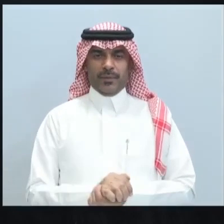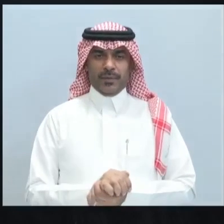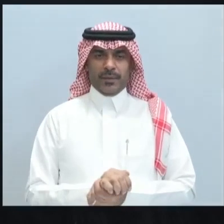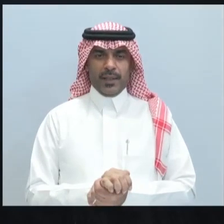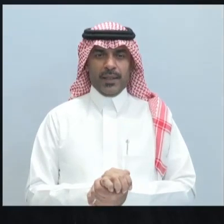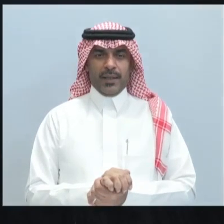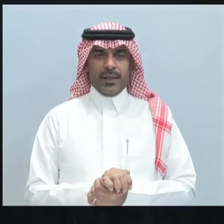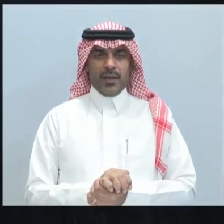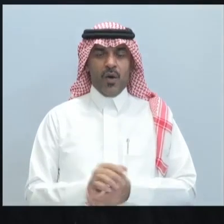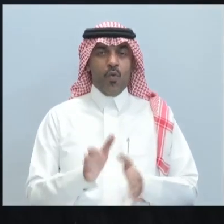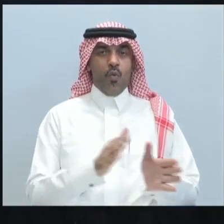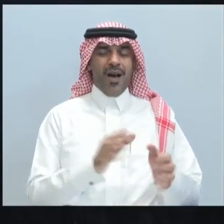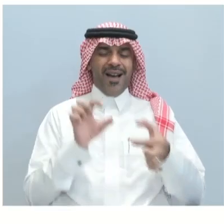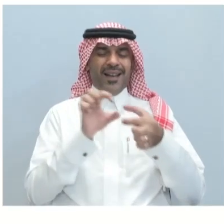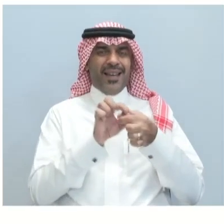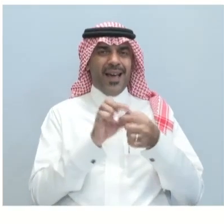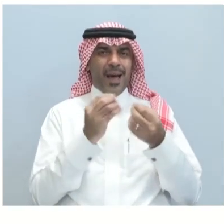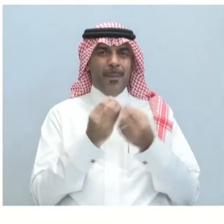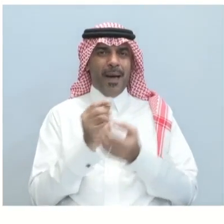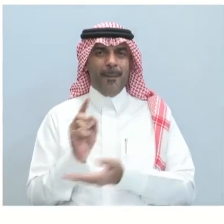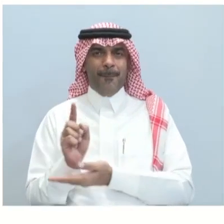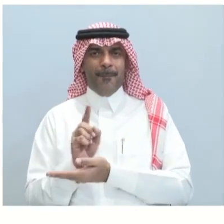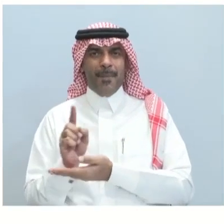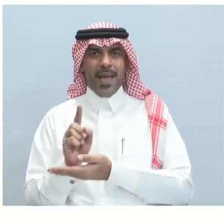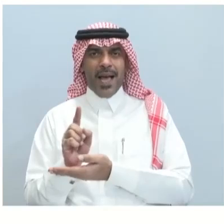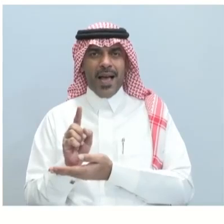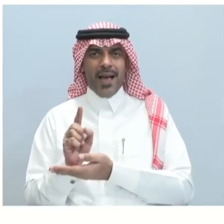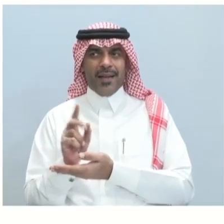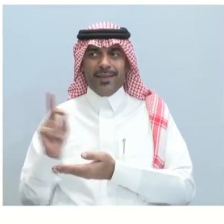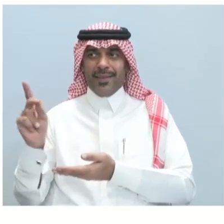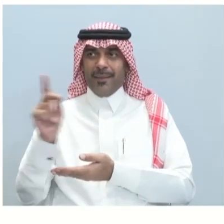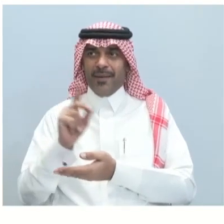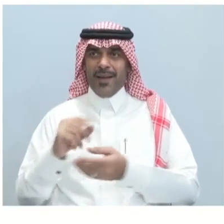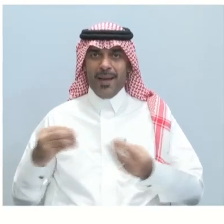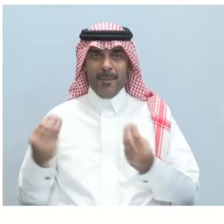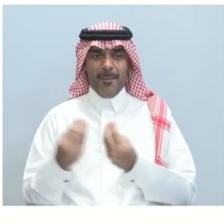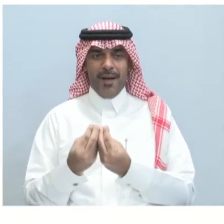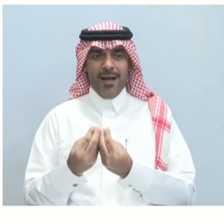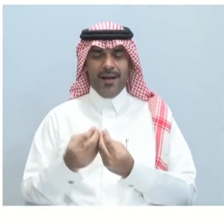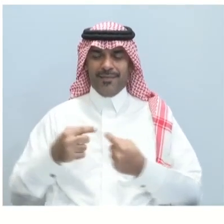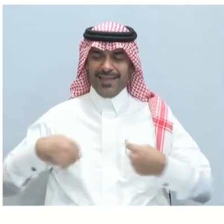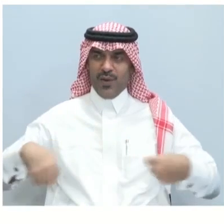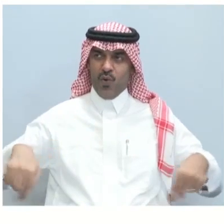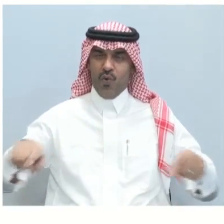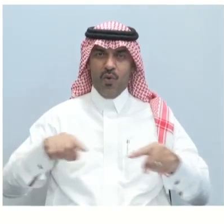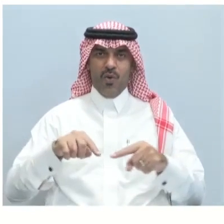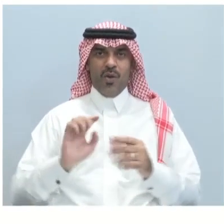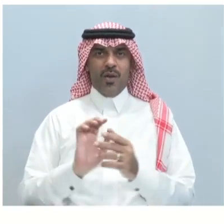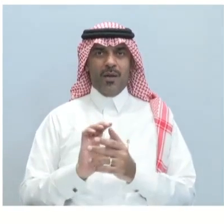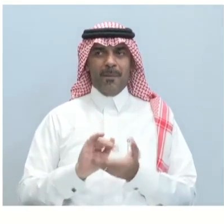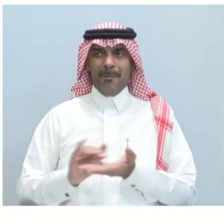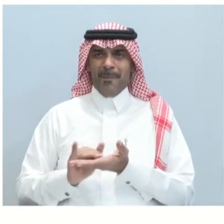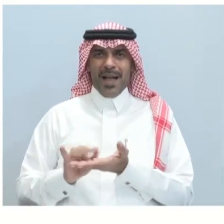ايضا وعلاقته بالبيئه الطبيعيه المحيطه به علاقه الانسان بالبيئه